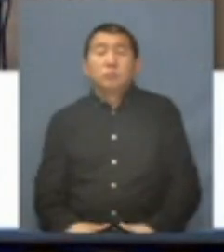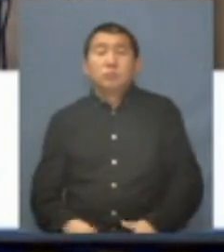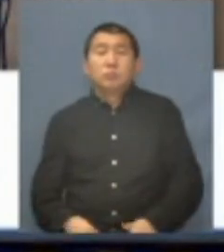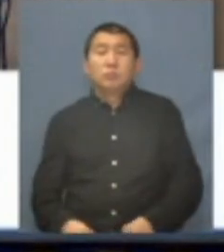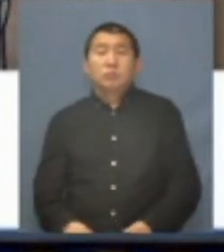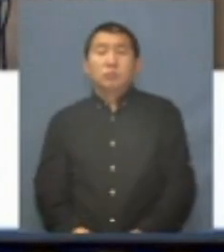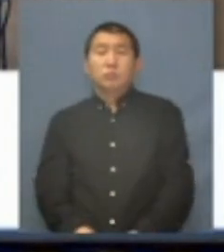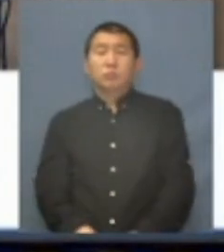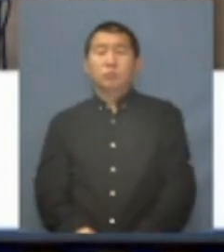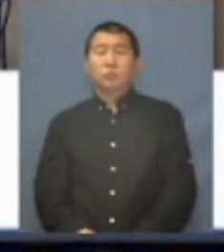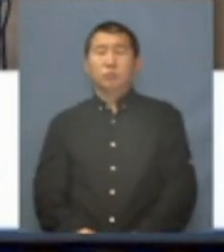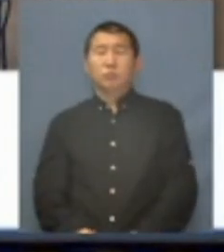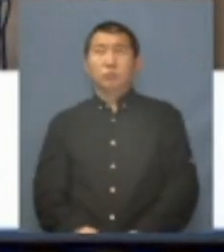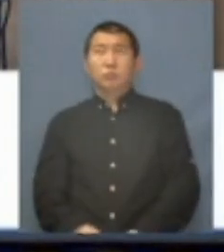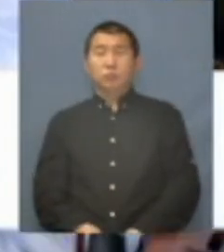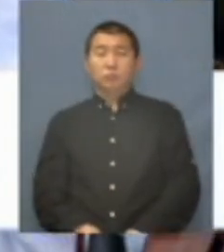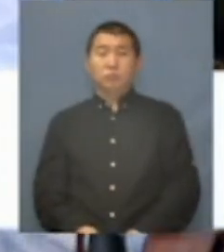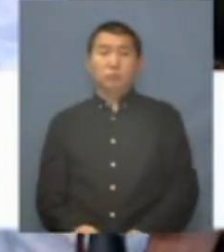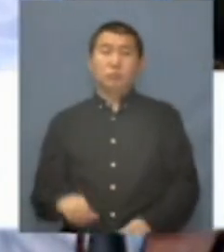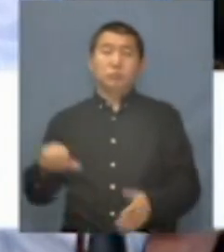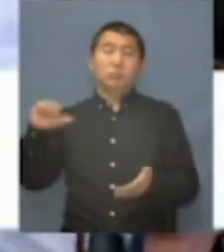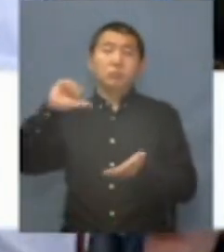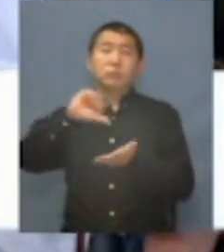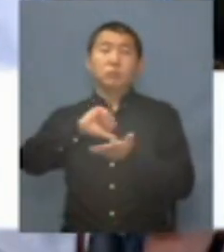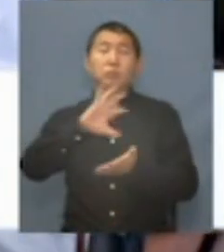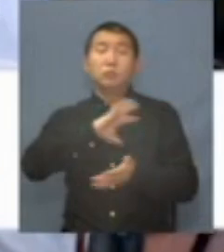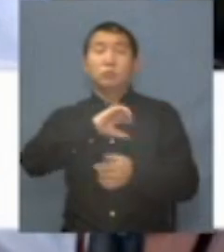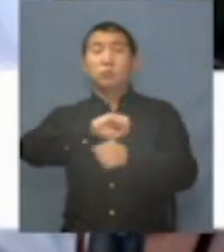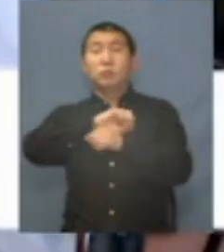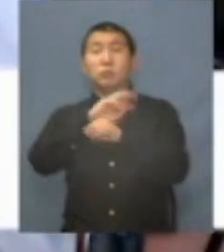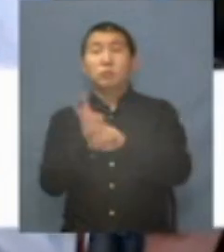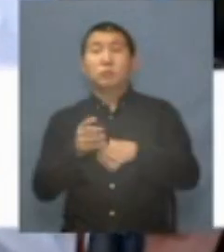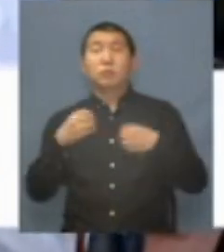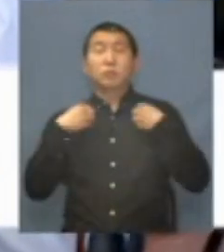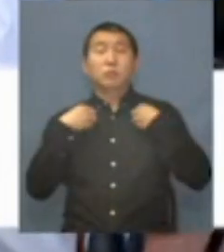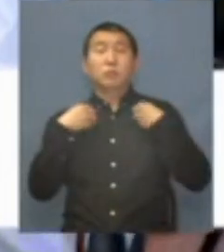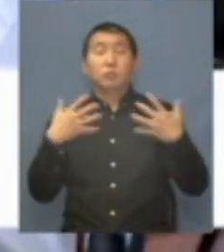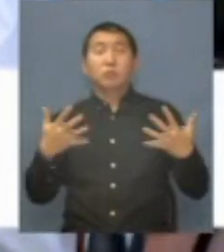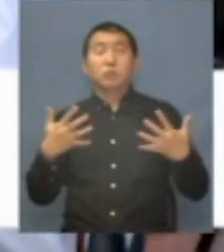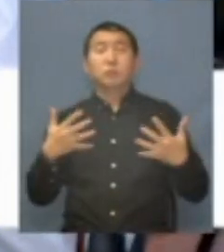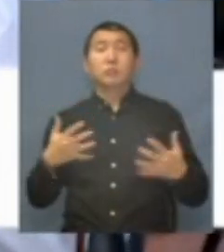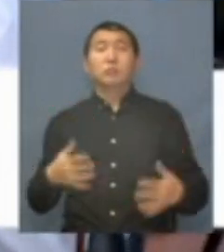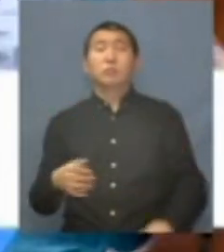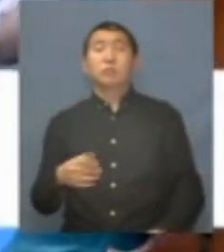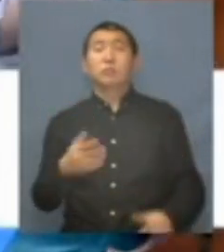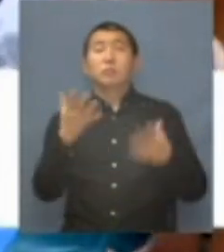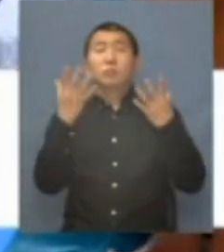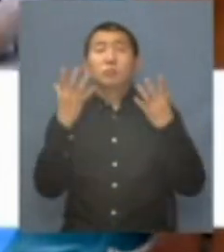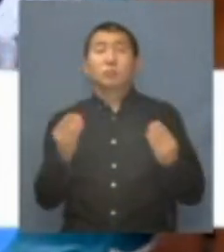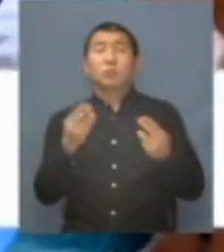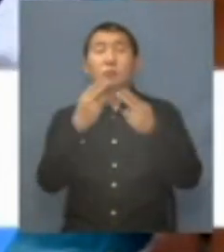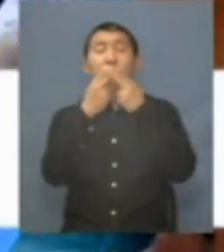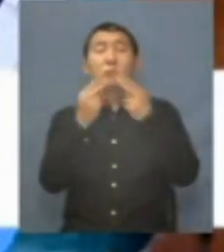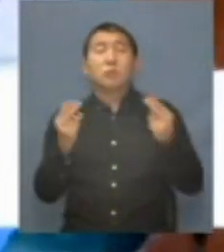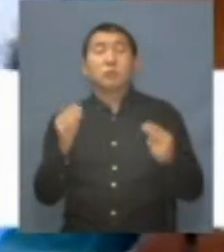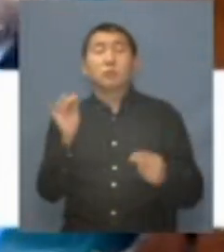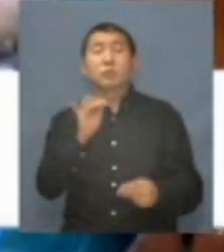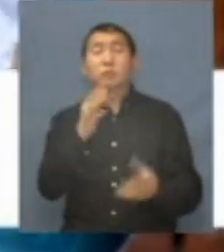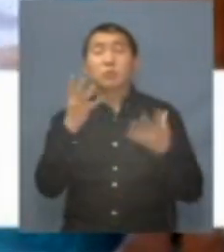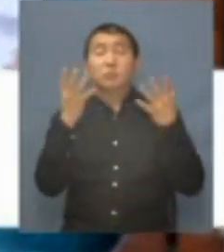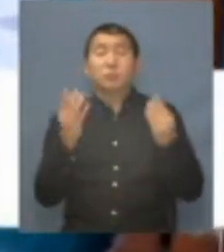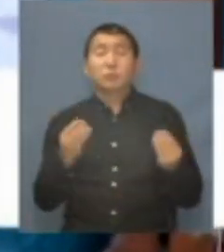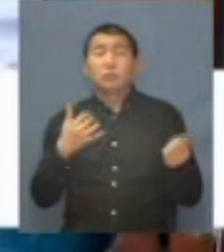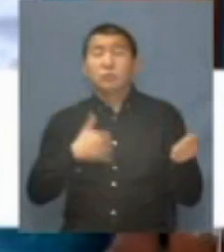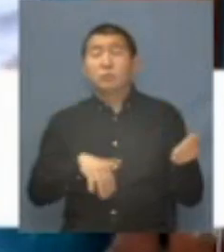Выступление артистов и творческих коллективов было посвящено празднованию двух знаковых дат – Дня столицы и Дня Домбры. В Риддере